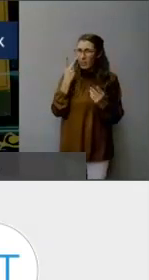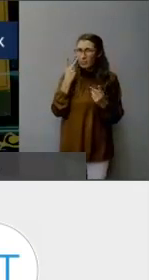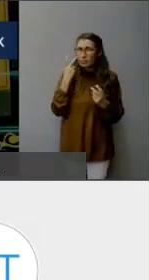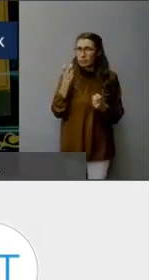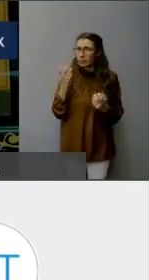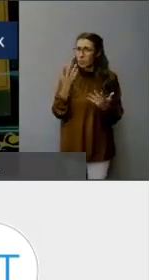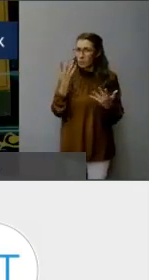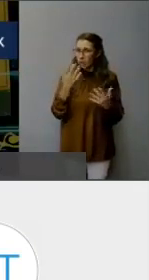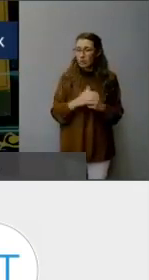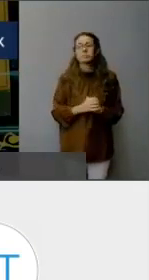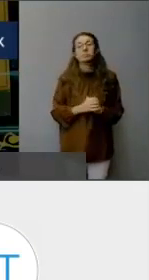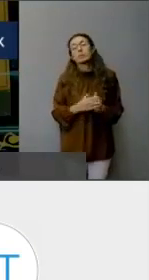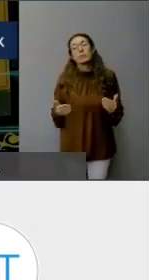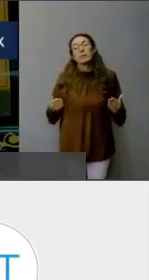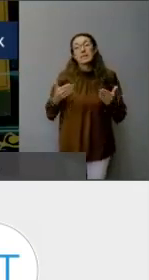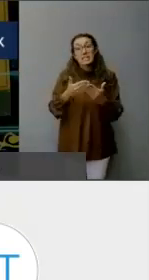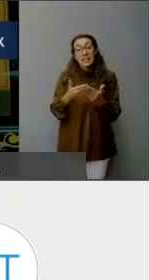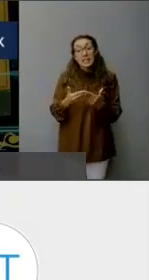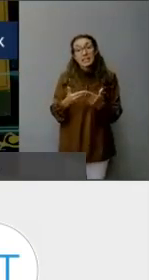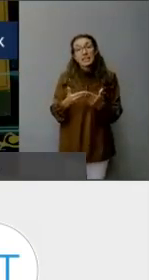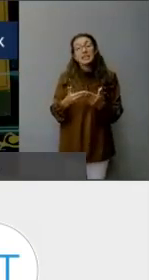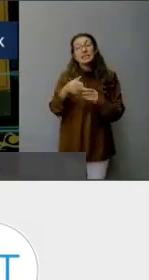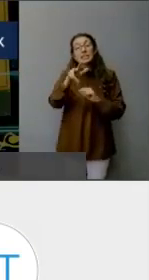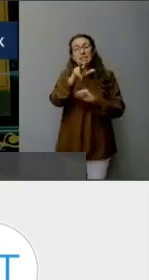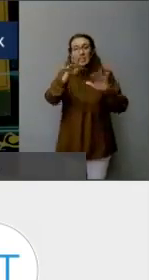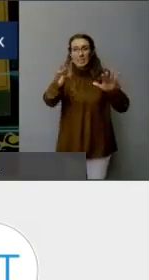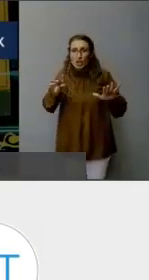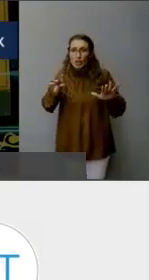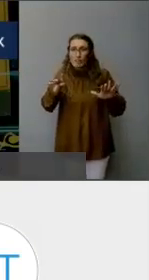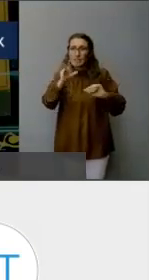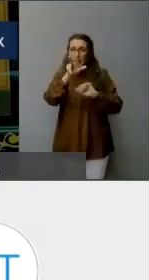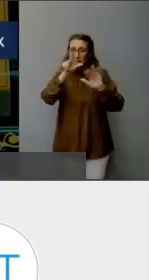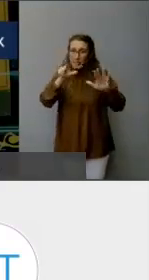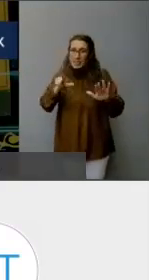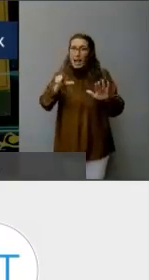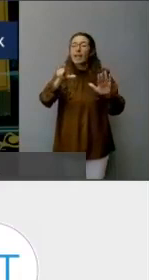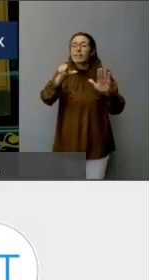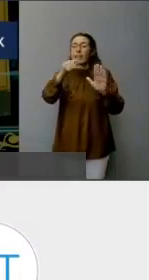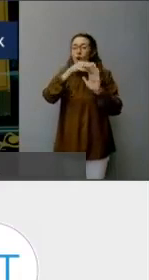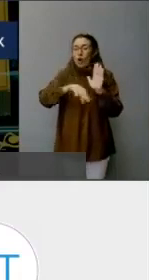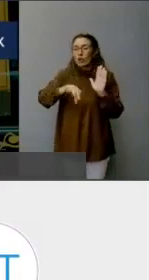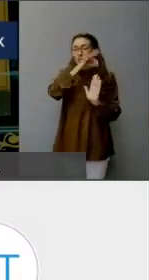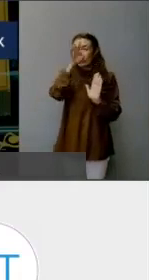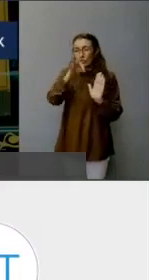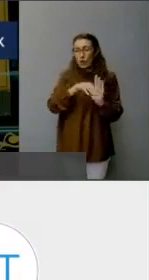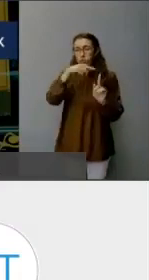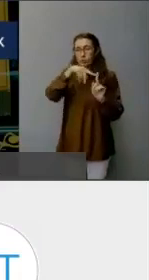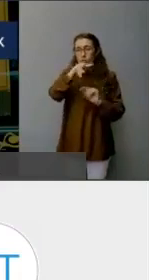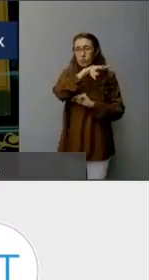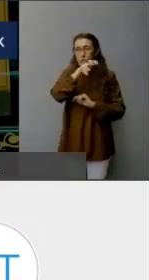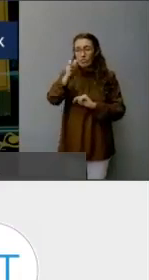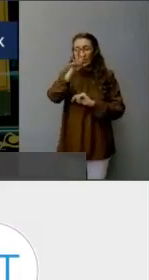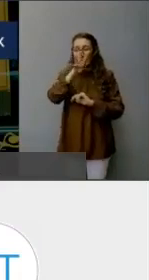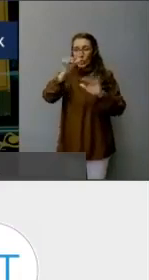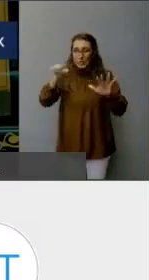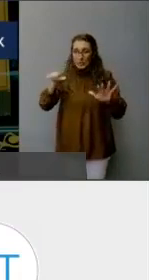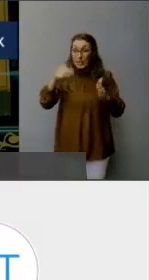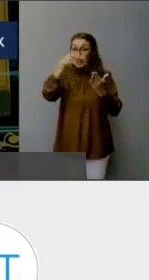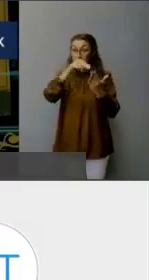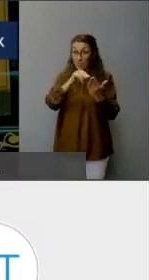presentati sulla proposta 39 37 ordini del giorno e 246 emendamenti